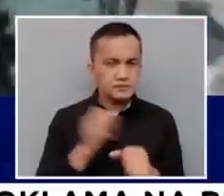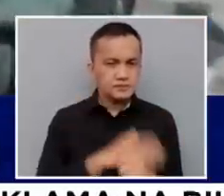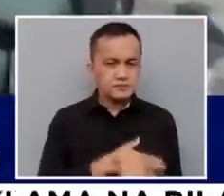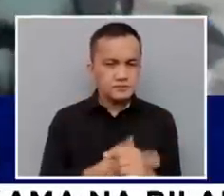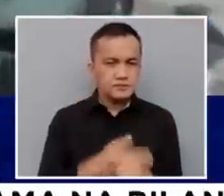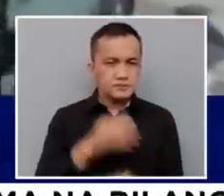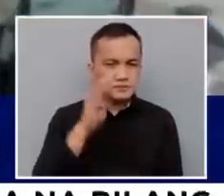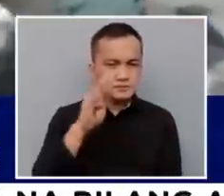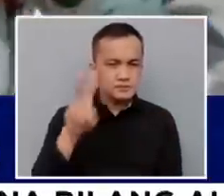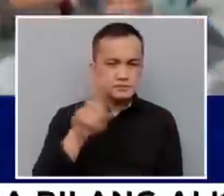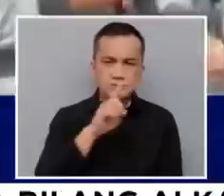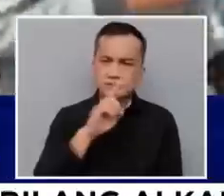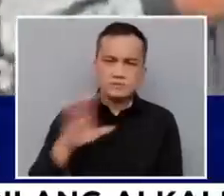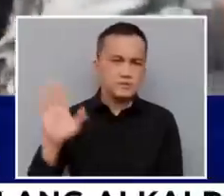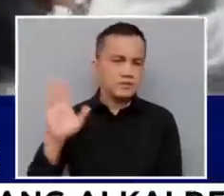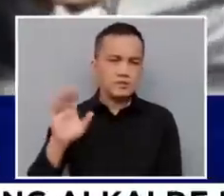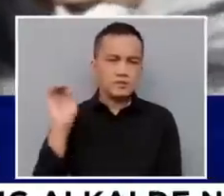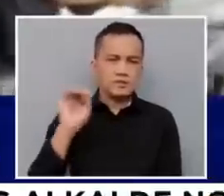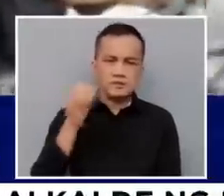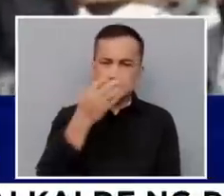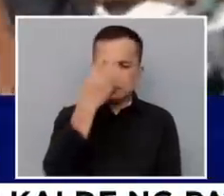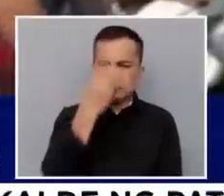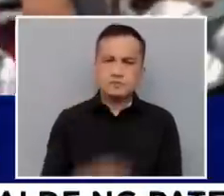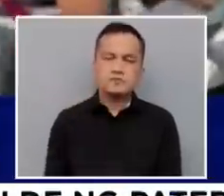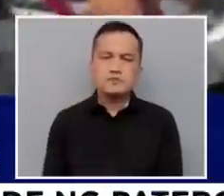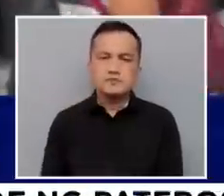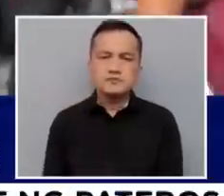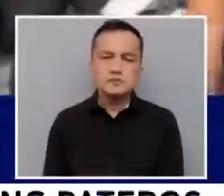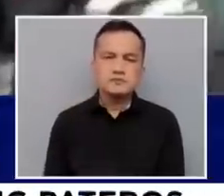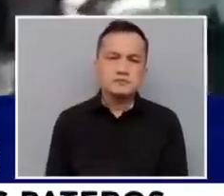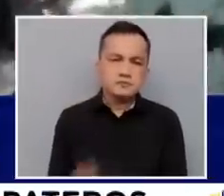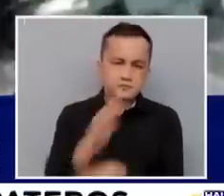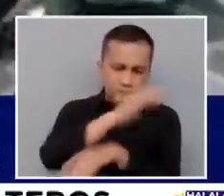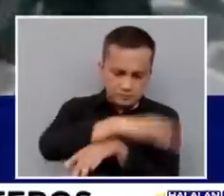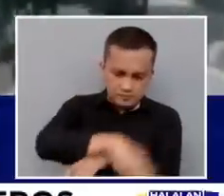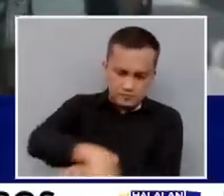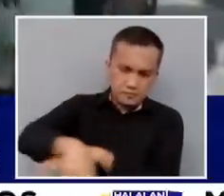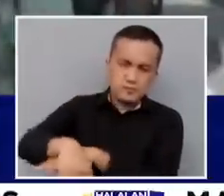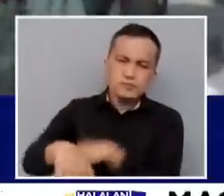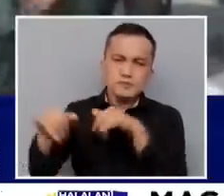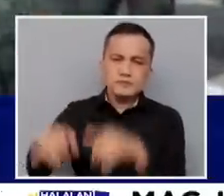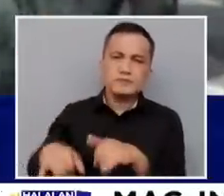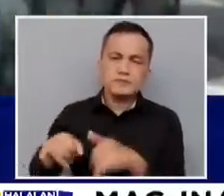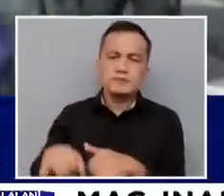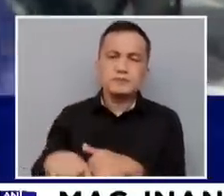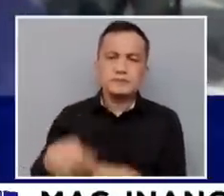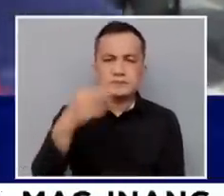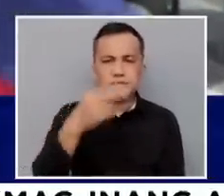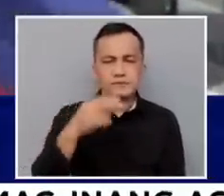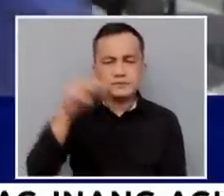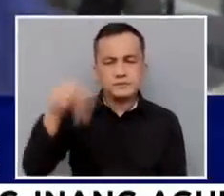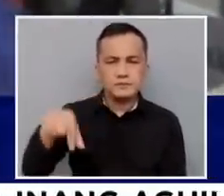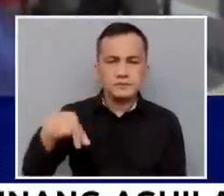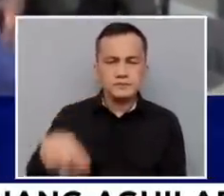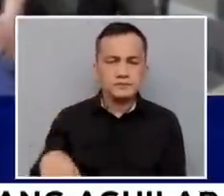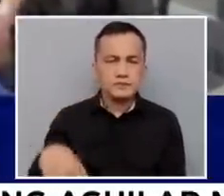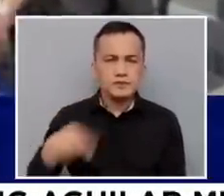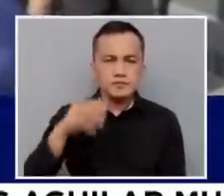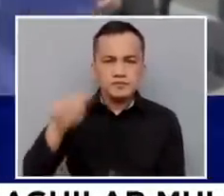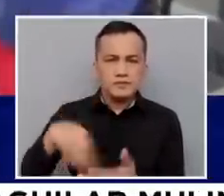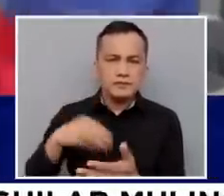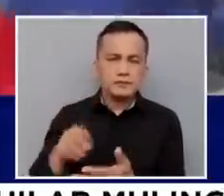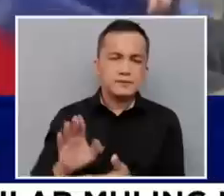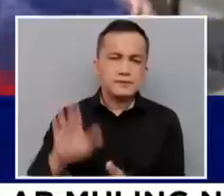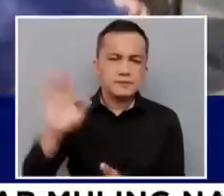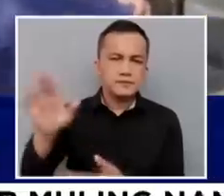ang pangakong walang tulugan. Magdamagda narito sa main campaign headquarters ni Marcos dito sa Mandaluyong ang kanyang